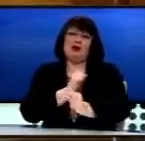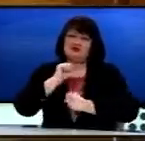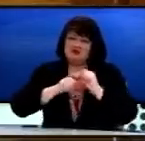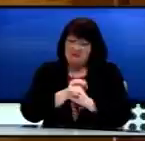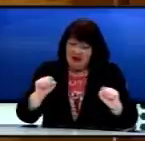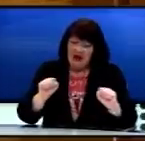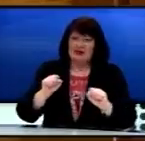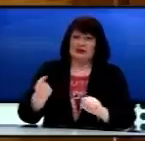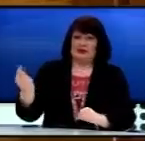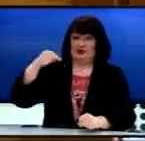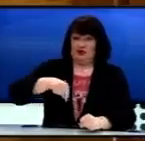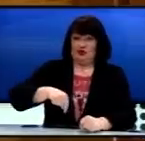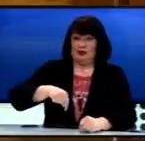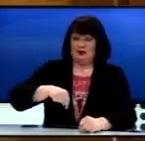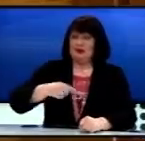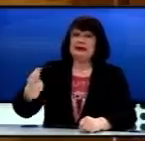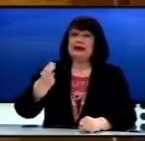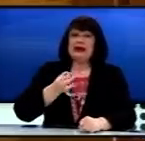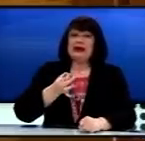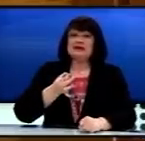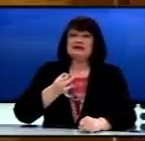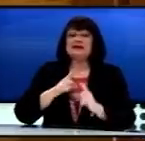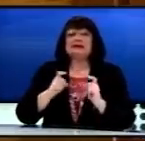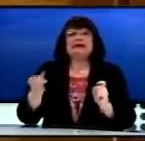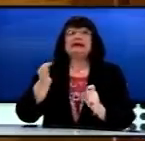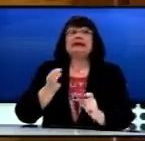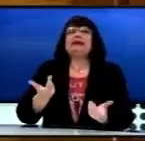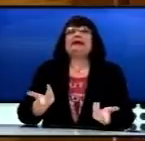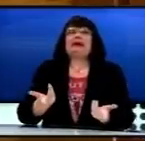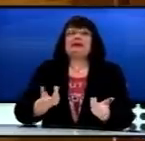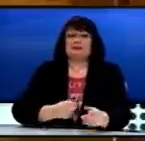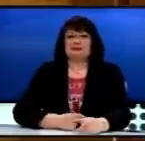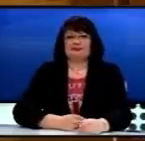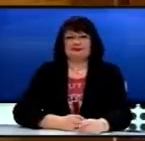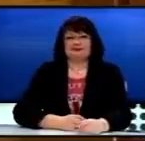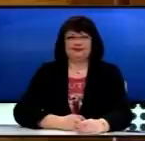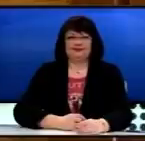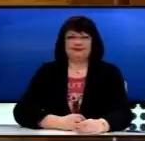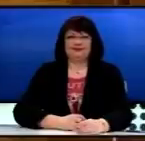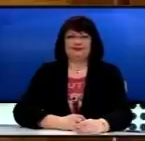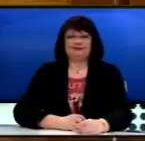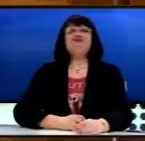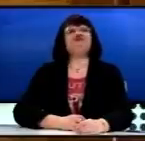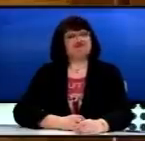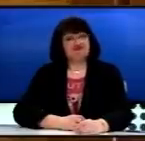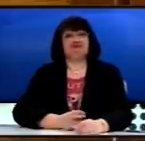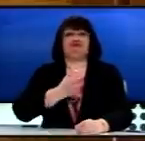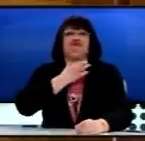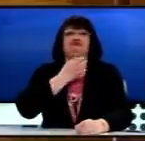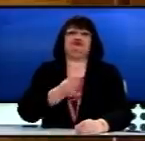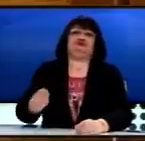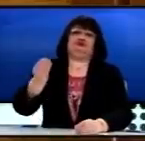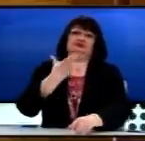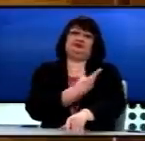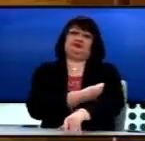Και έρχεστε τώρα και λέτε τι. Λέτε πολύ ωραία, χρειαζόμαστε